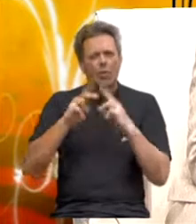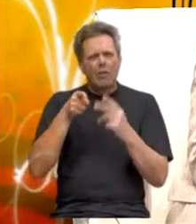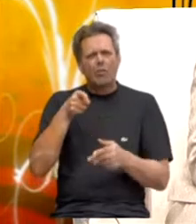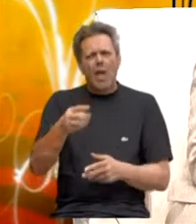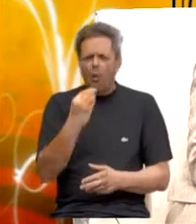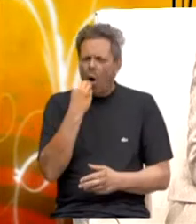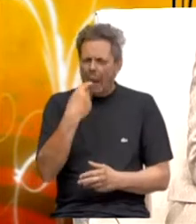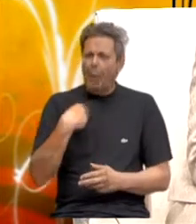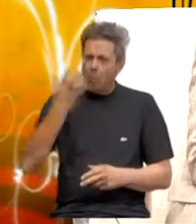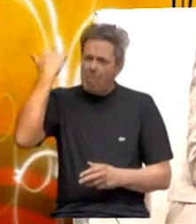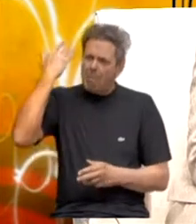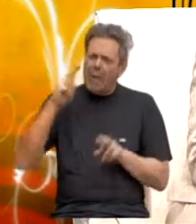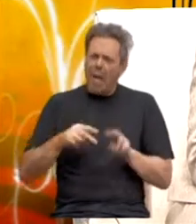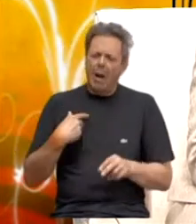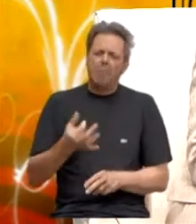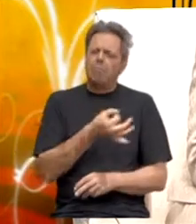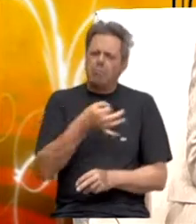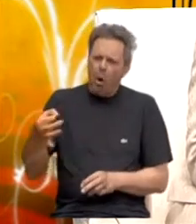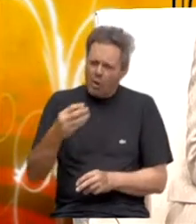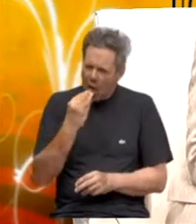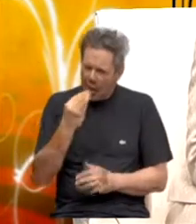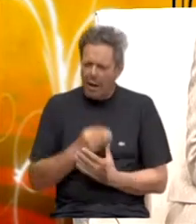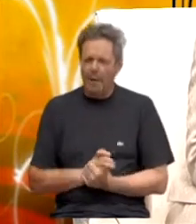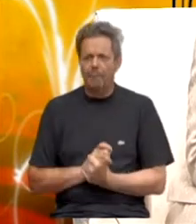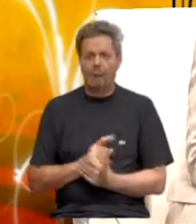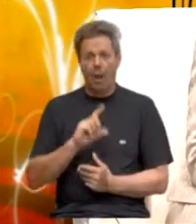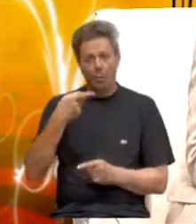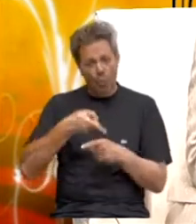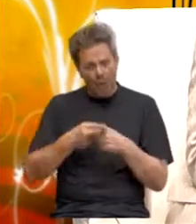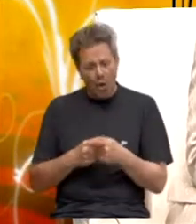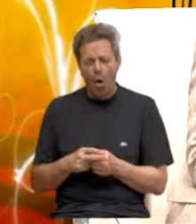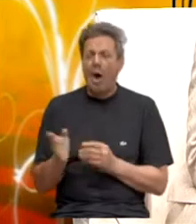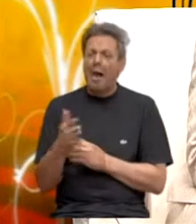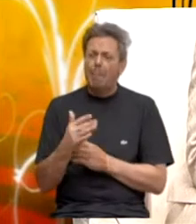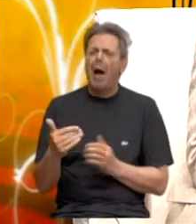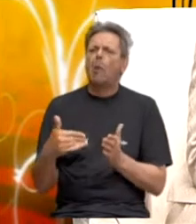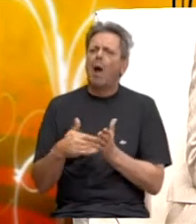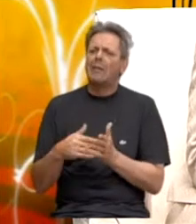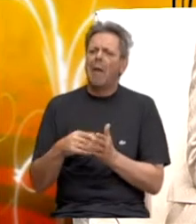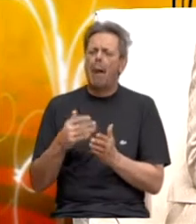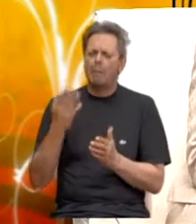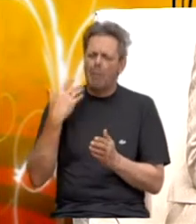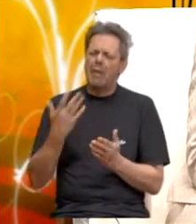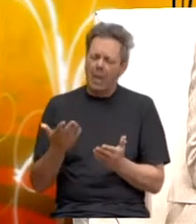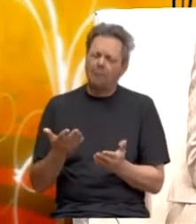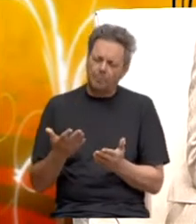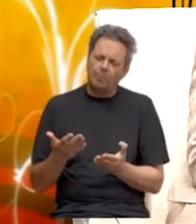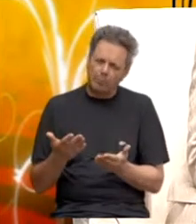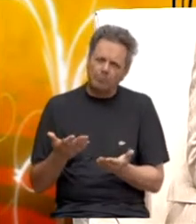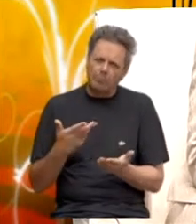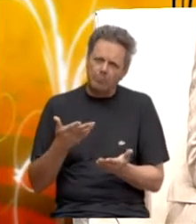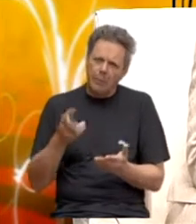i protektivna. To je jedan dio. Drugi dio, zapravo riba koja bi trebala biti dostupna, ona je,